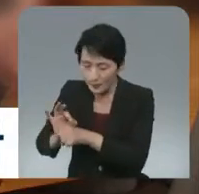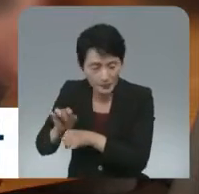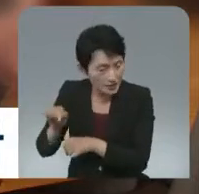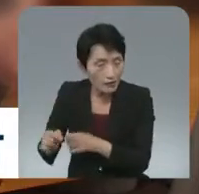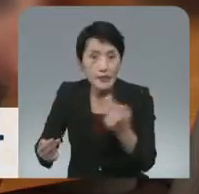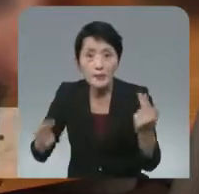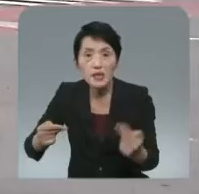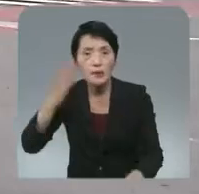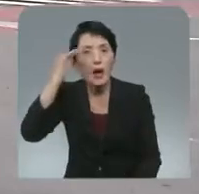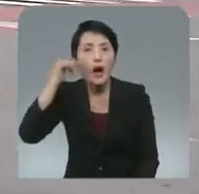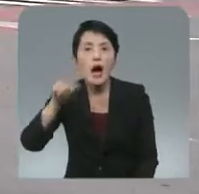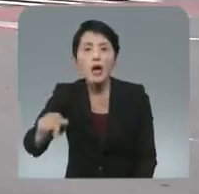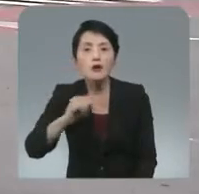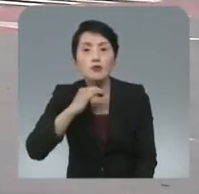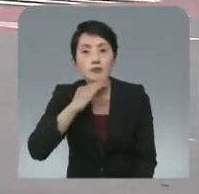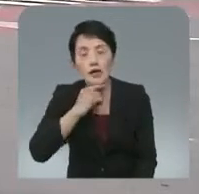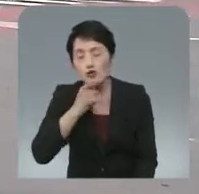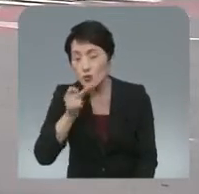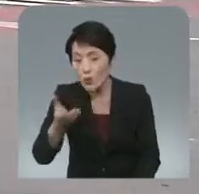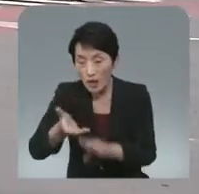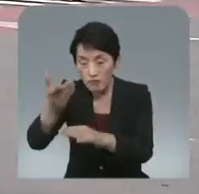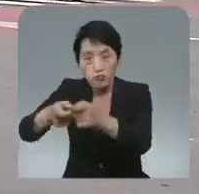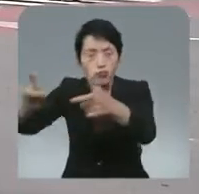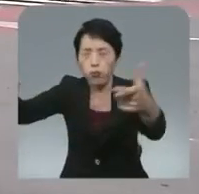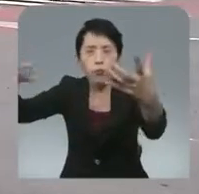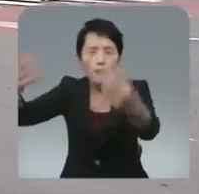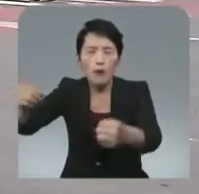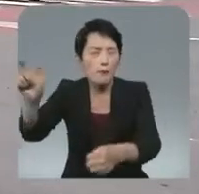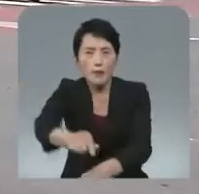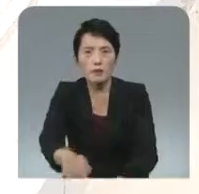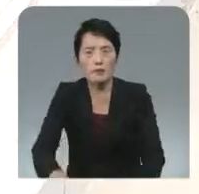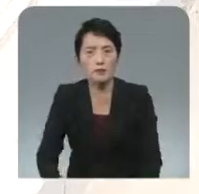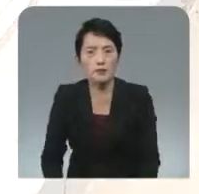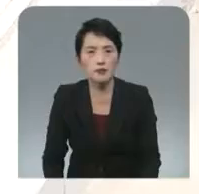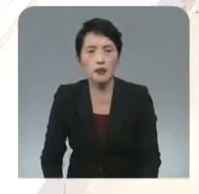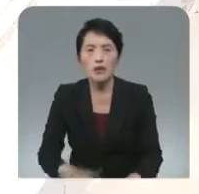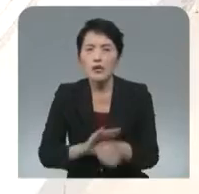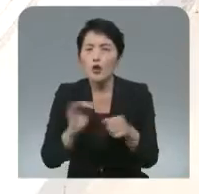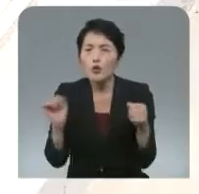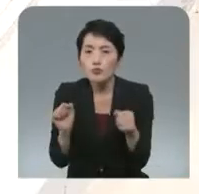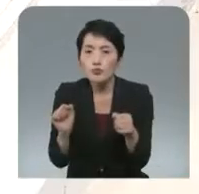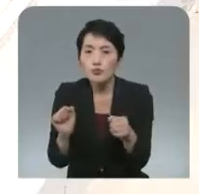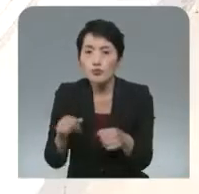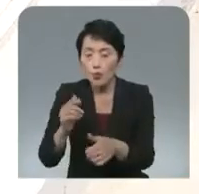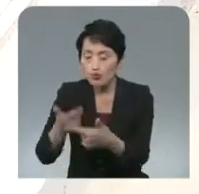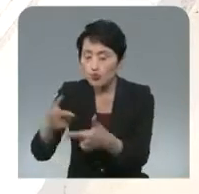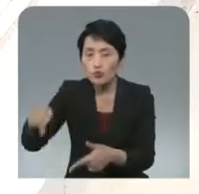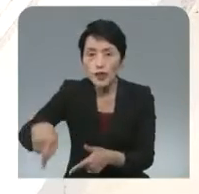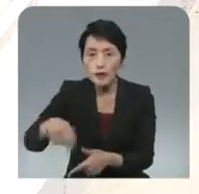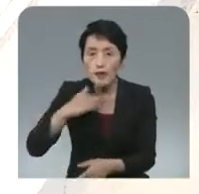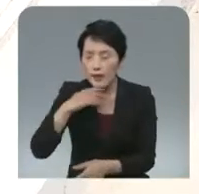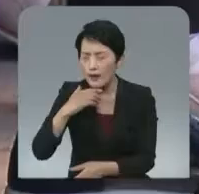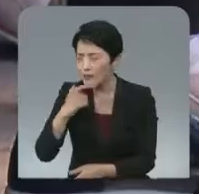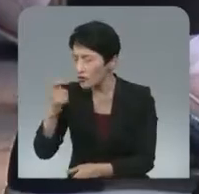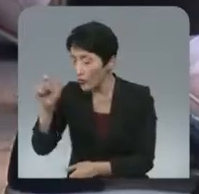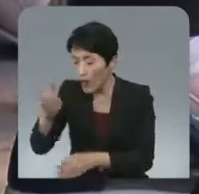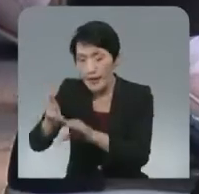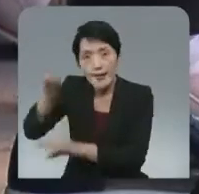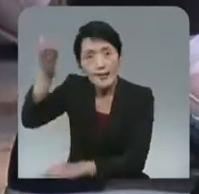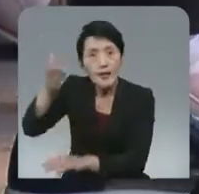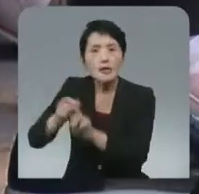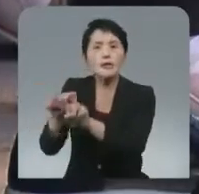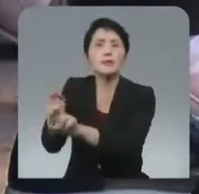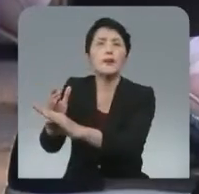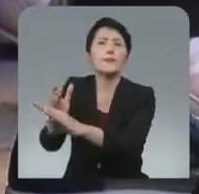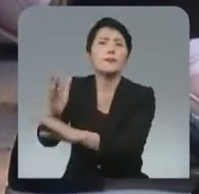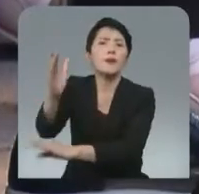15 pour les États-Unis et 10 pour le Japon par ailleurs les provinces de djola du Nord et du sud de jungksang du Nord et de ganguan ainsi que la